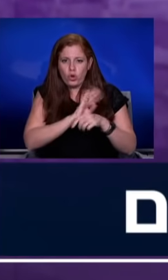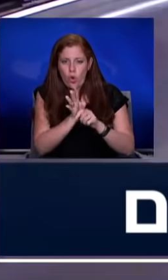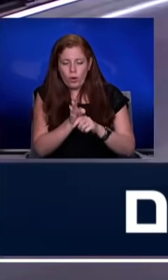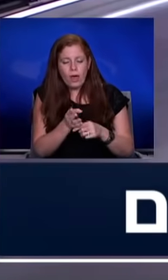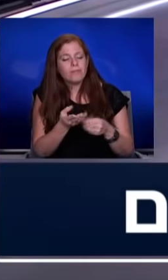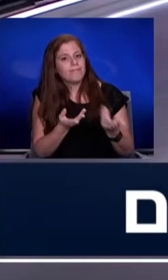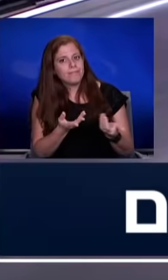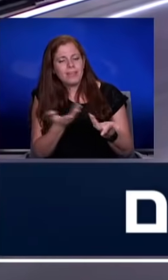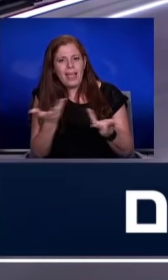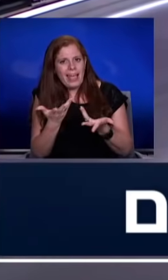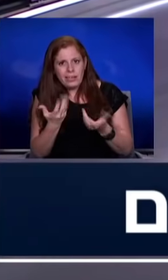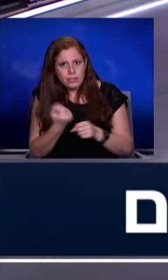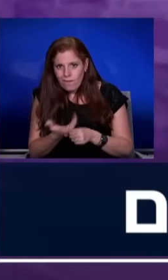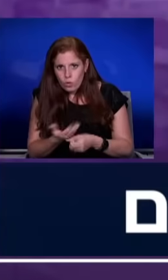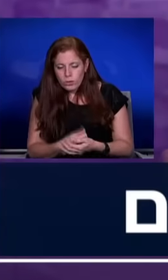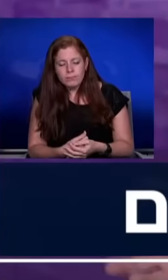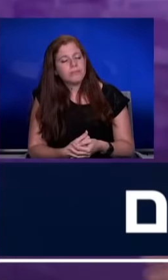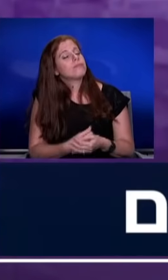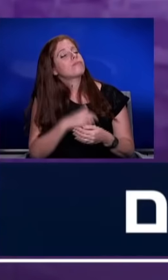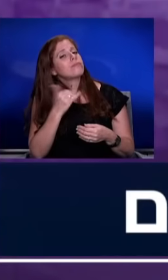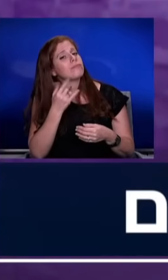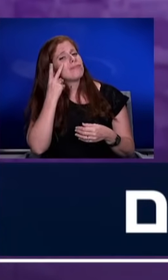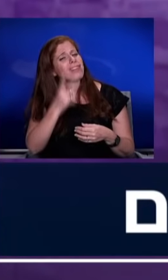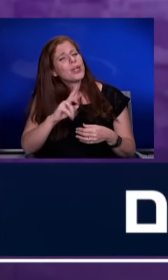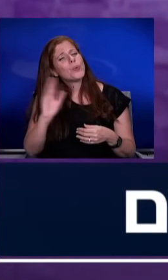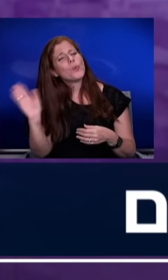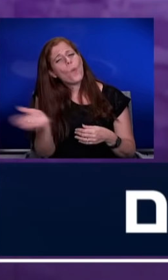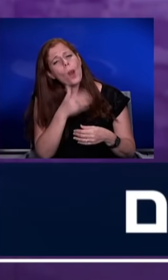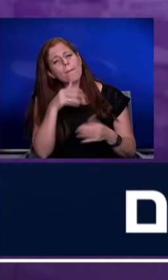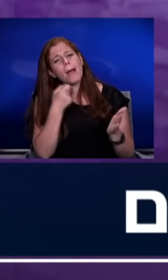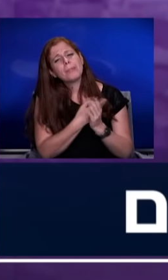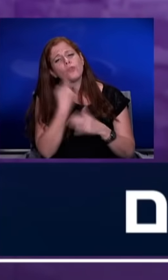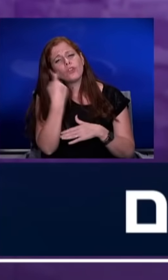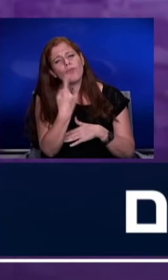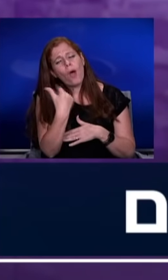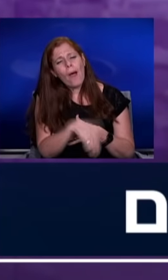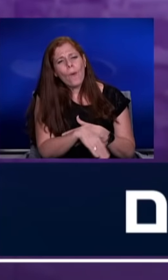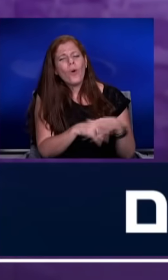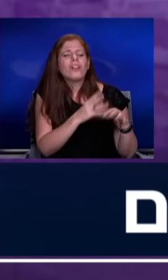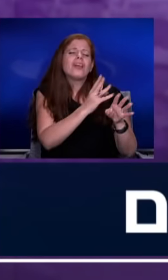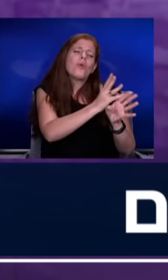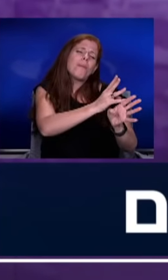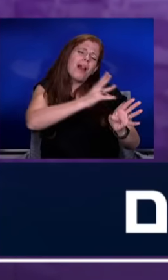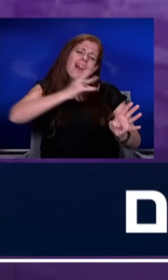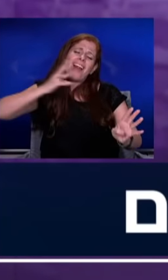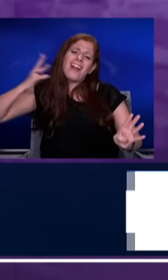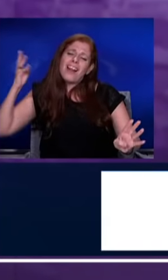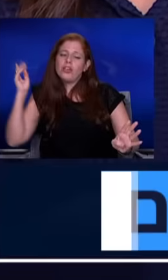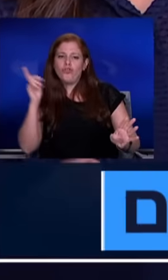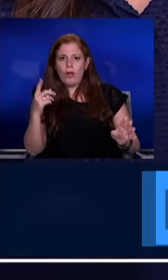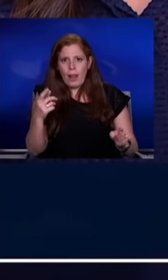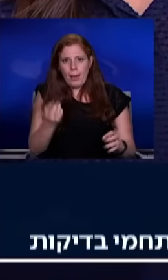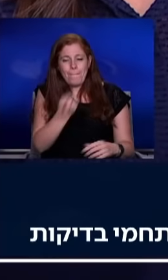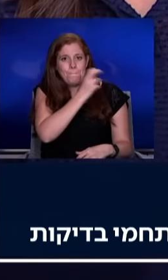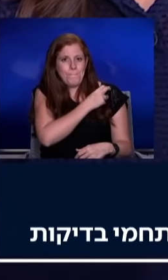כלכלה, איך זה אמור לעבוד? נכון רומי, ראינו כולנו גם בסוף השבוע האחרון את תורי הענק מחוץ למתחמי הבדיקות של פיקוד העורף. אנחנו מדברות על